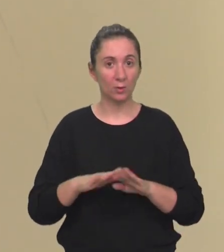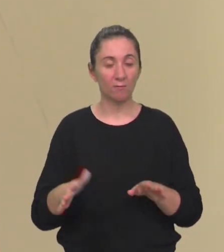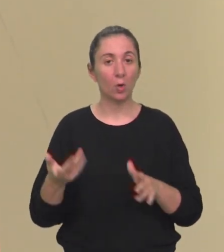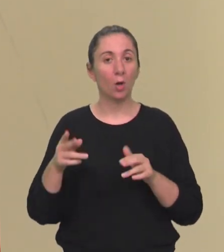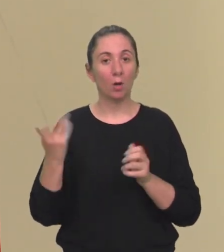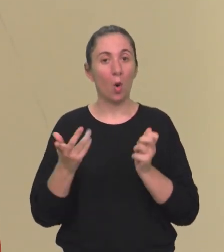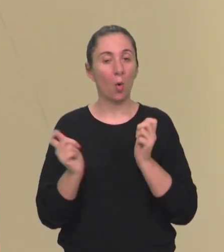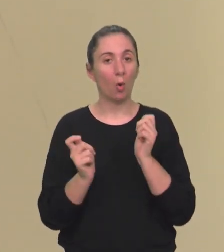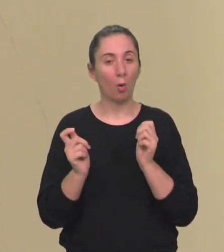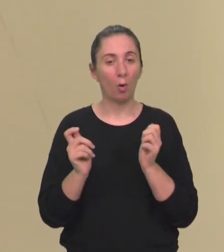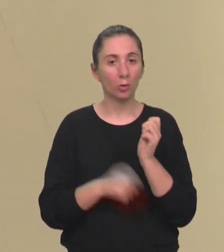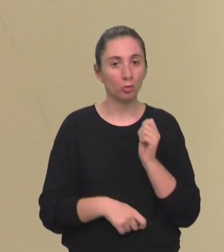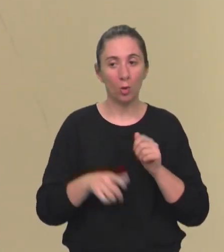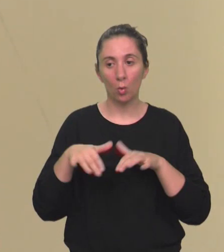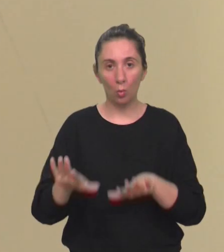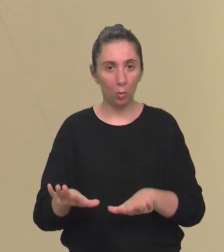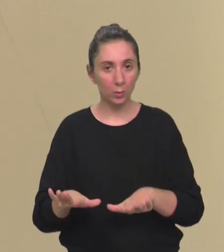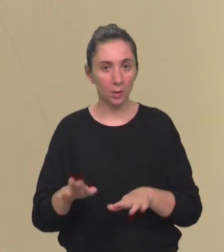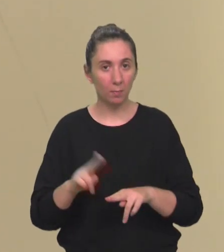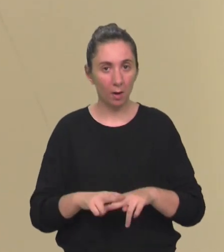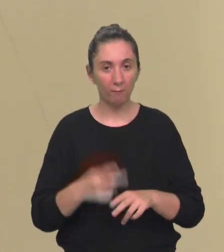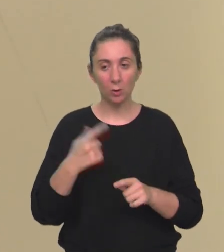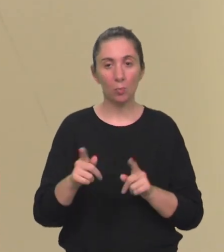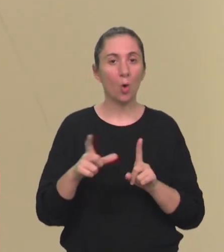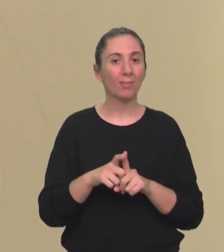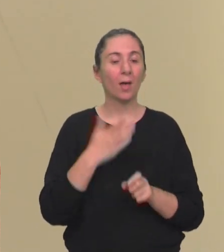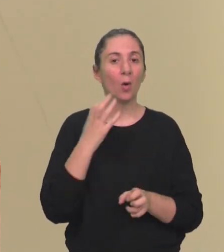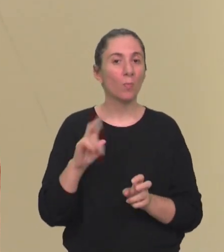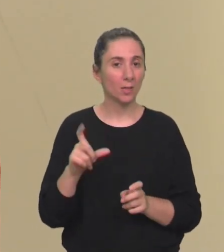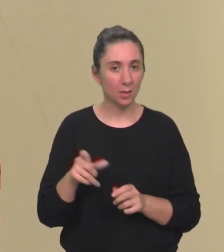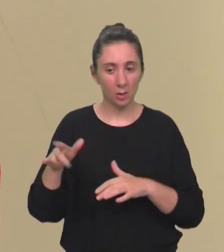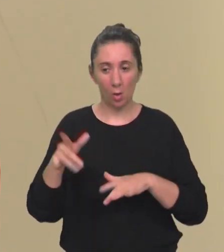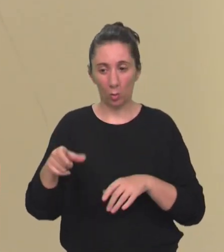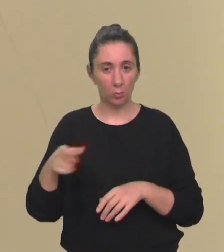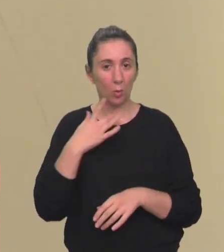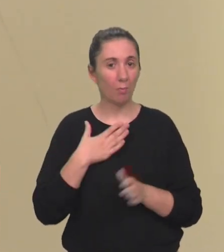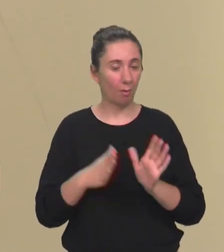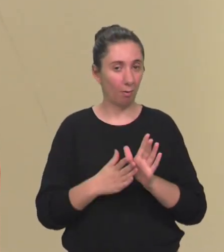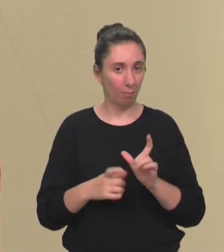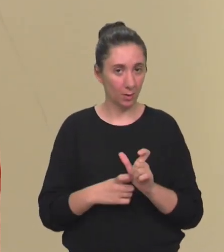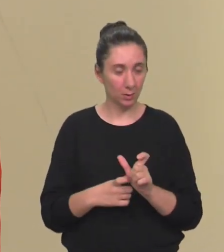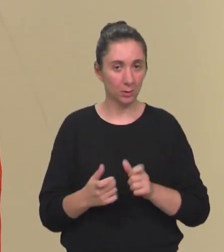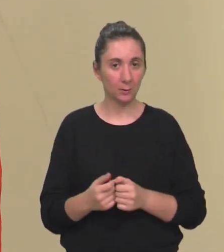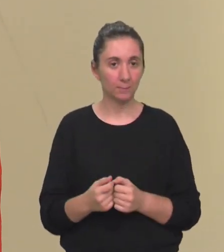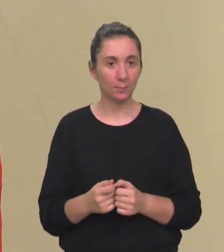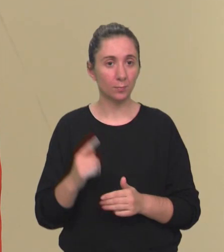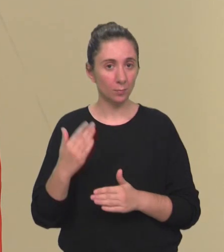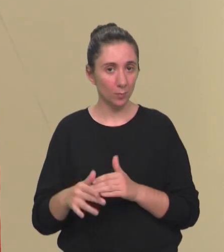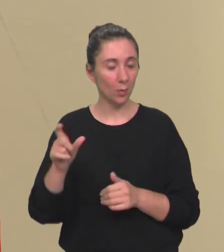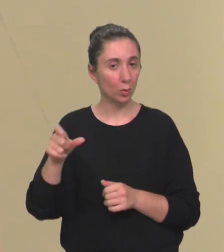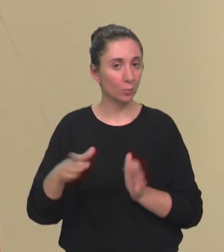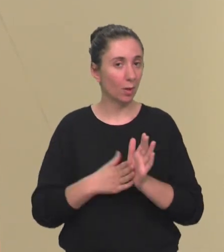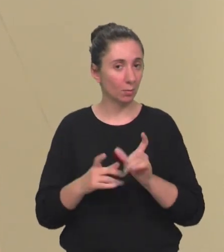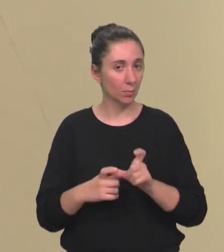kršenje ljudskih prava, gdje se događa dehumanizacija osoba s multiplom sklerozom i u konačnici